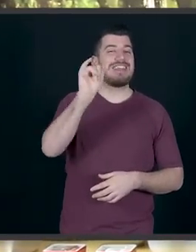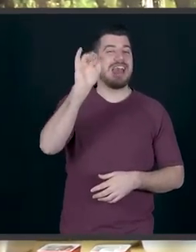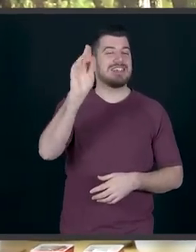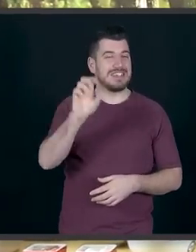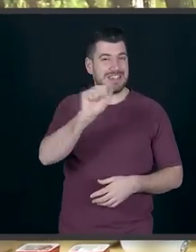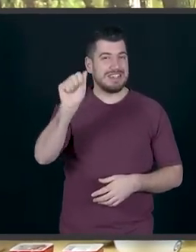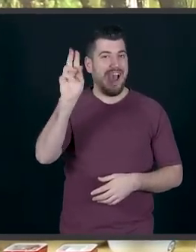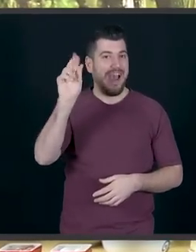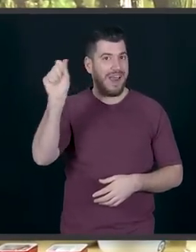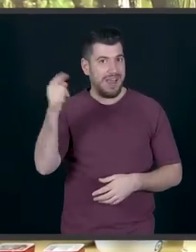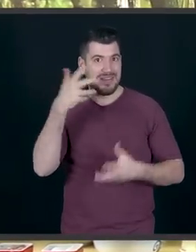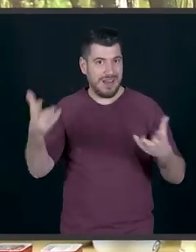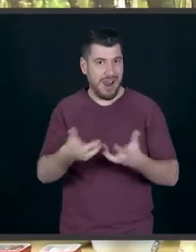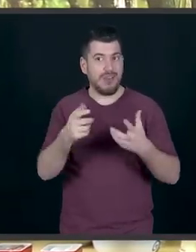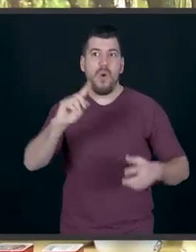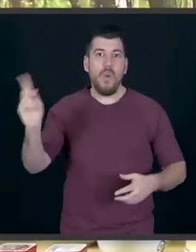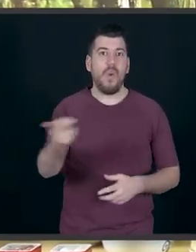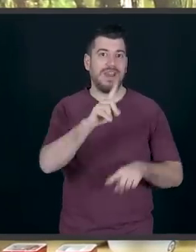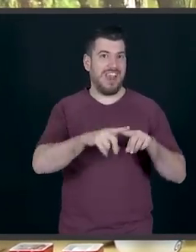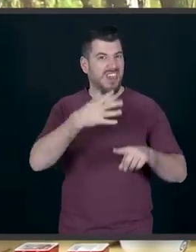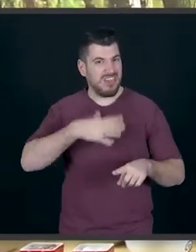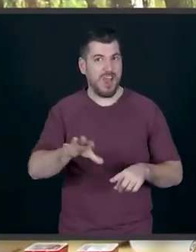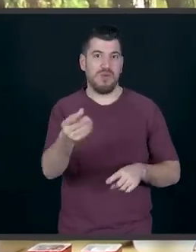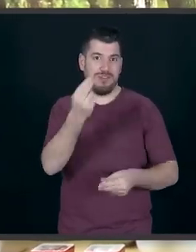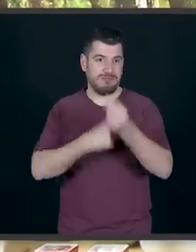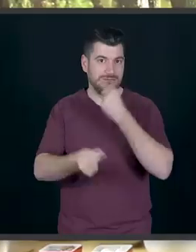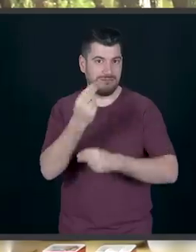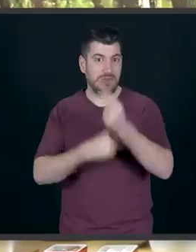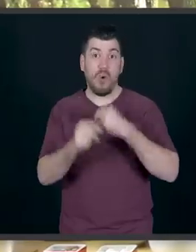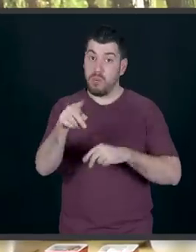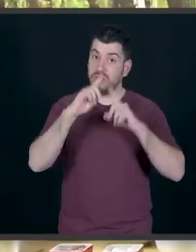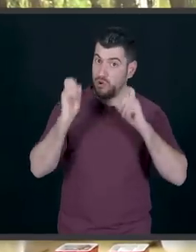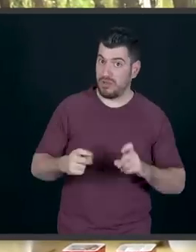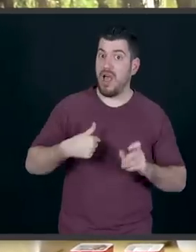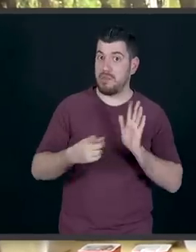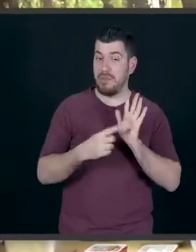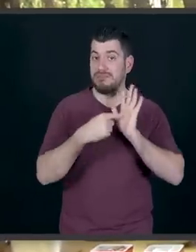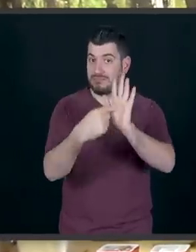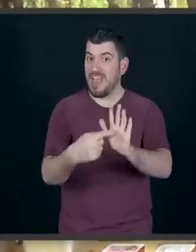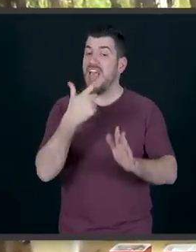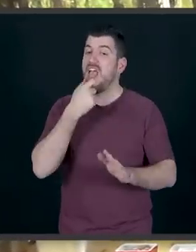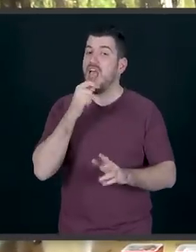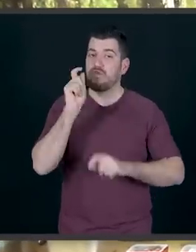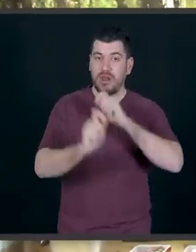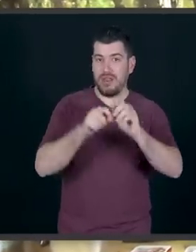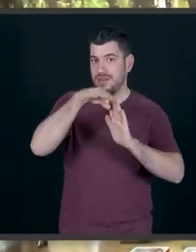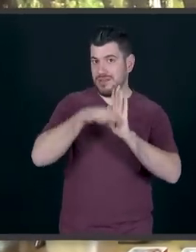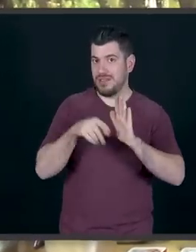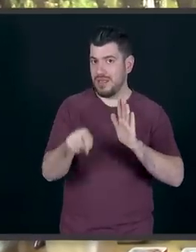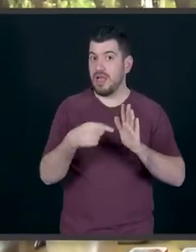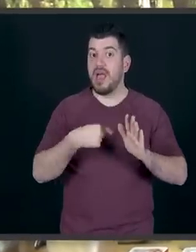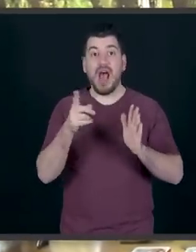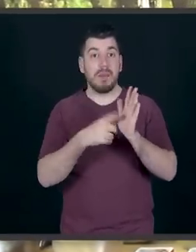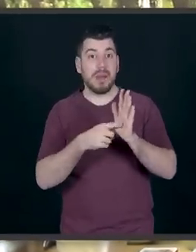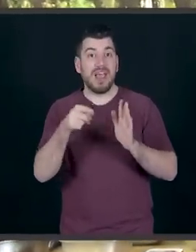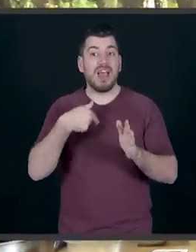νούμερο 1 σε προτίμηση σε όλους τους Έλληνες. Οπότε είχα υποχρέωση να τη δείξω. Είναι πολύ εύκολη συνταγή, αρκεί να μου δώσετε σημασία, να κάνετε ακριβώς